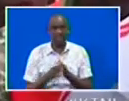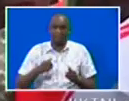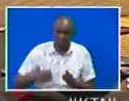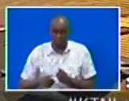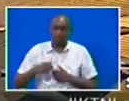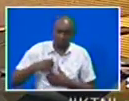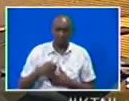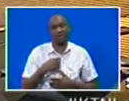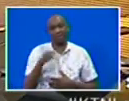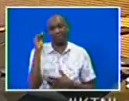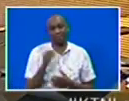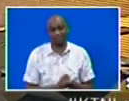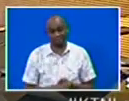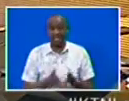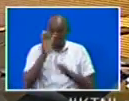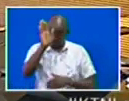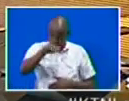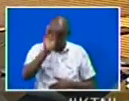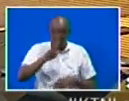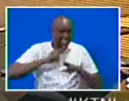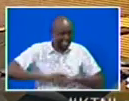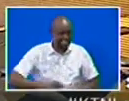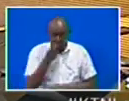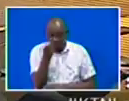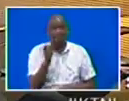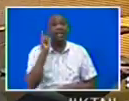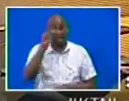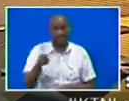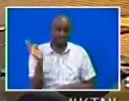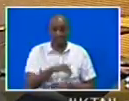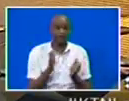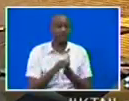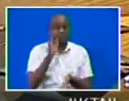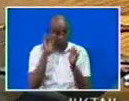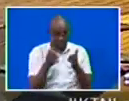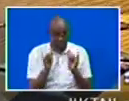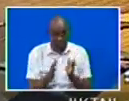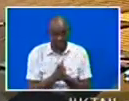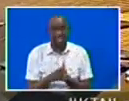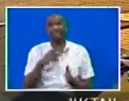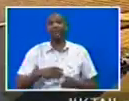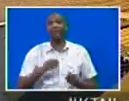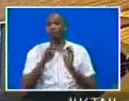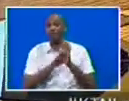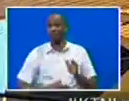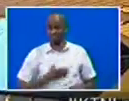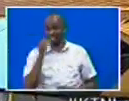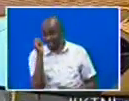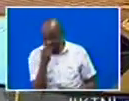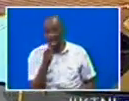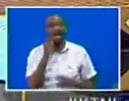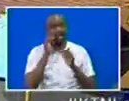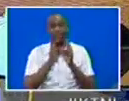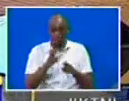sasa. Na mtazamaji, tupate mapumziko mafupi na kisha nitarejea na taarifa zaidi katika makala ya Tembea Kenya hii leo. Mwanahabari wetu